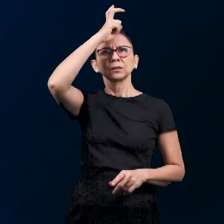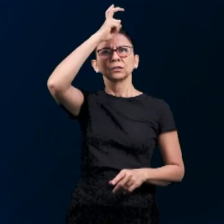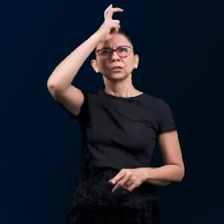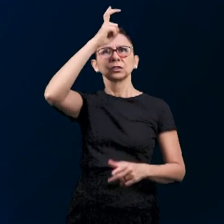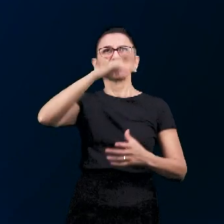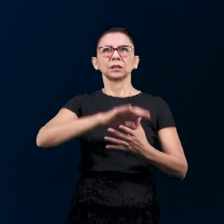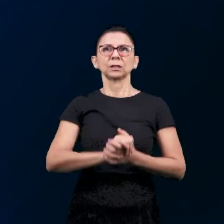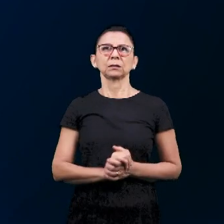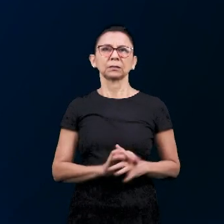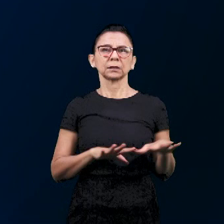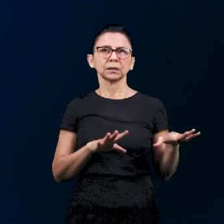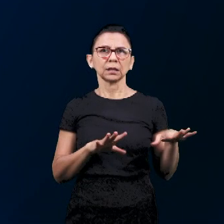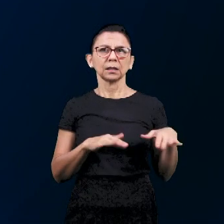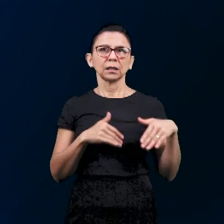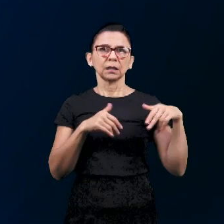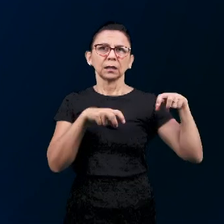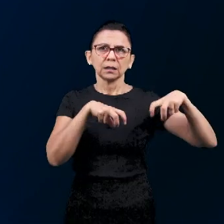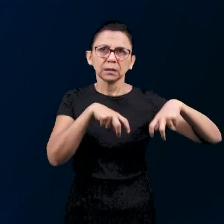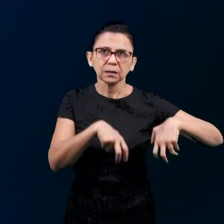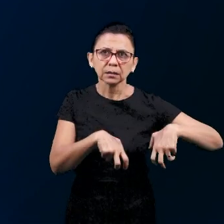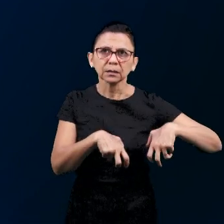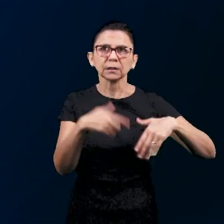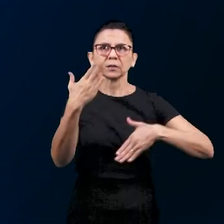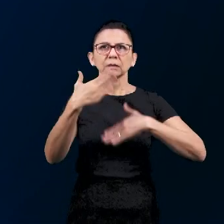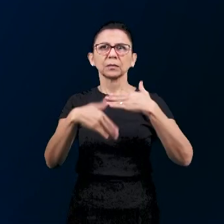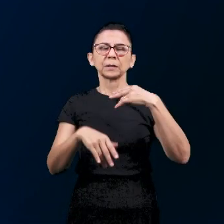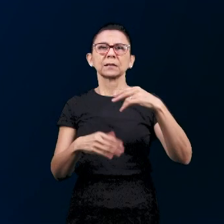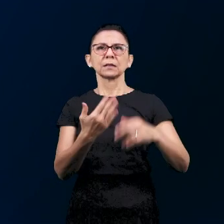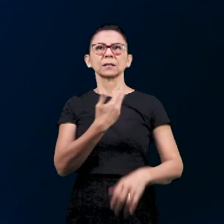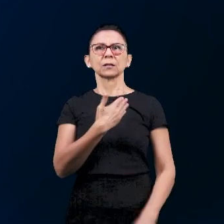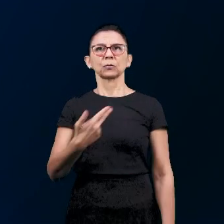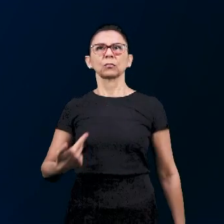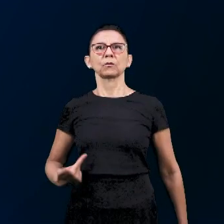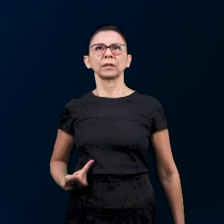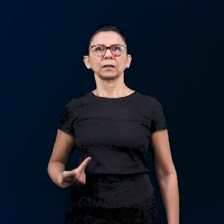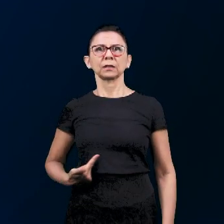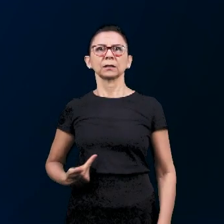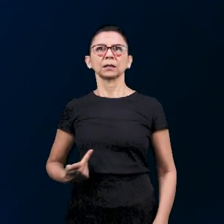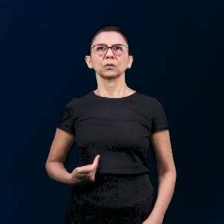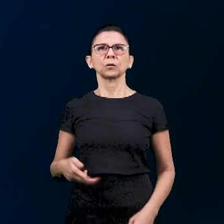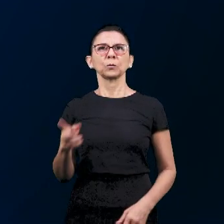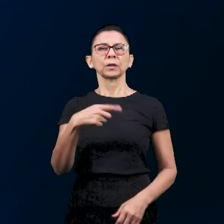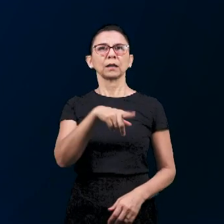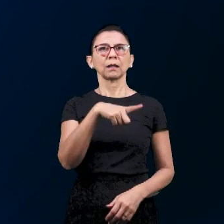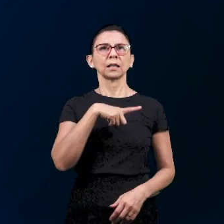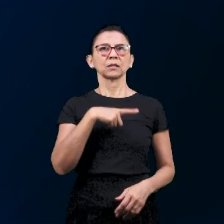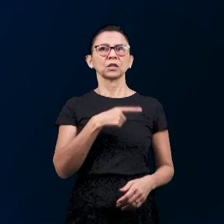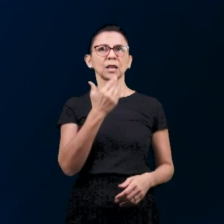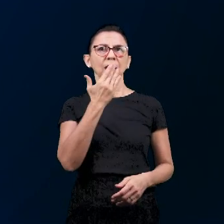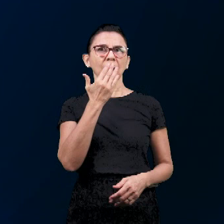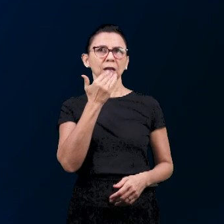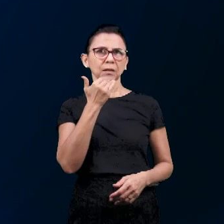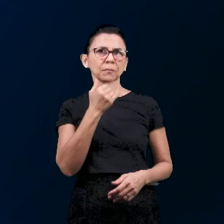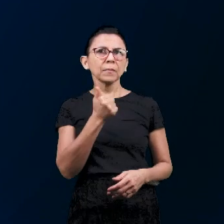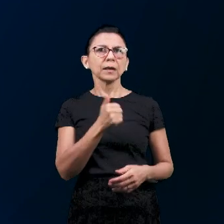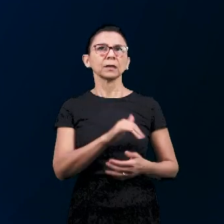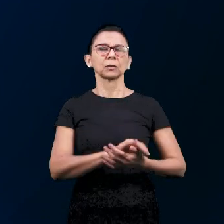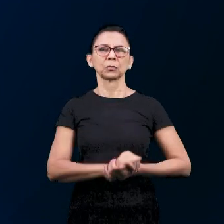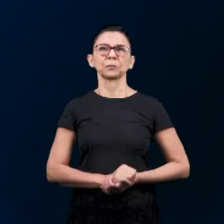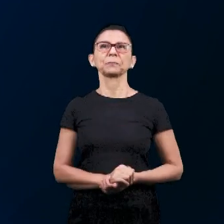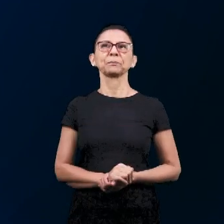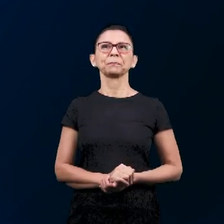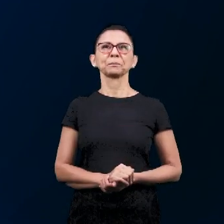donnée par des rêves à Joseph dans sa jeunesse. C'est donc sa gerbe de